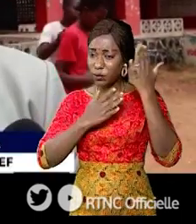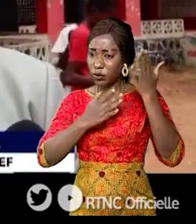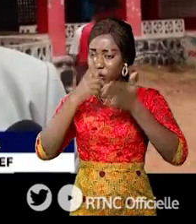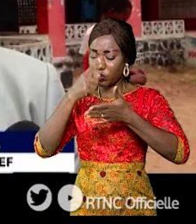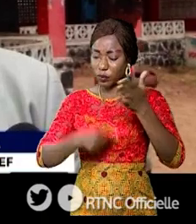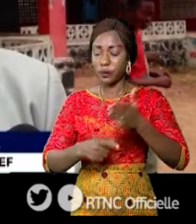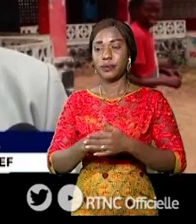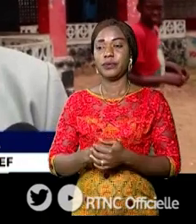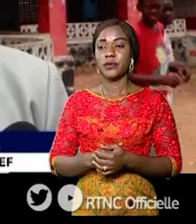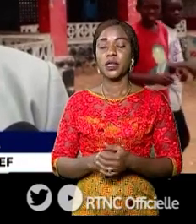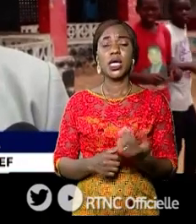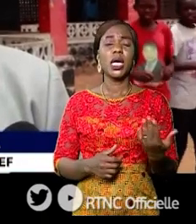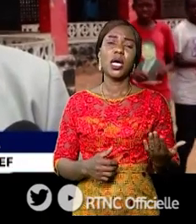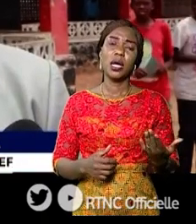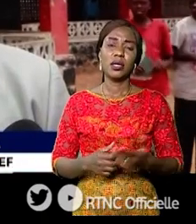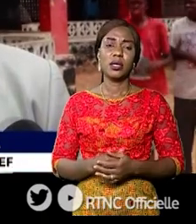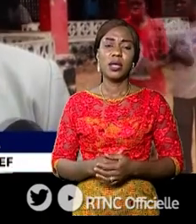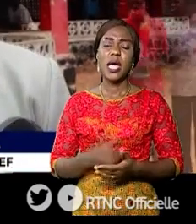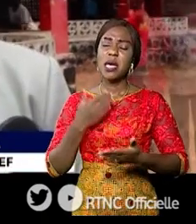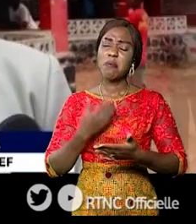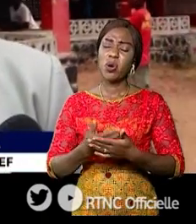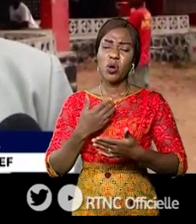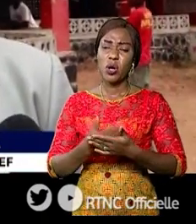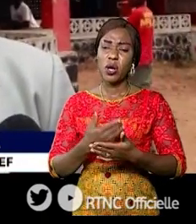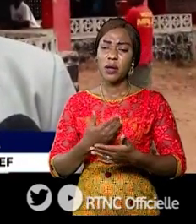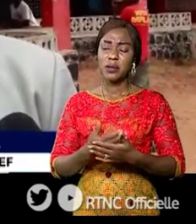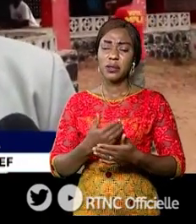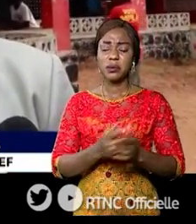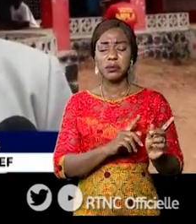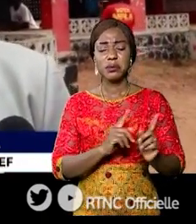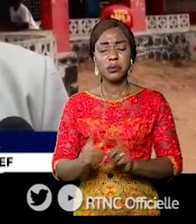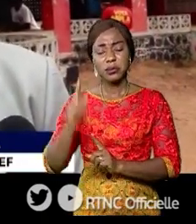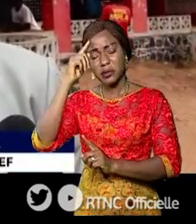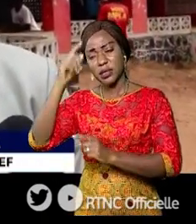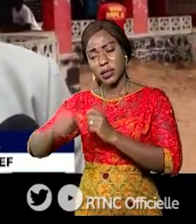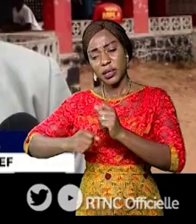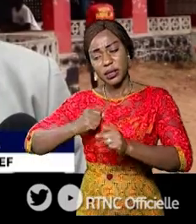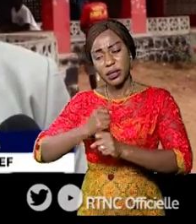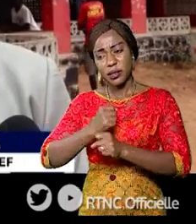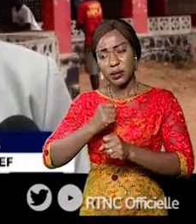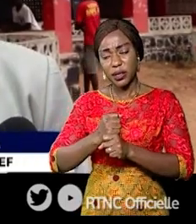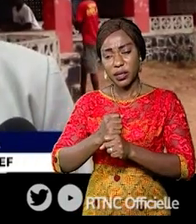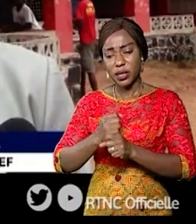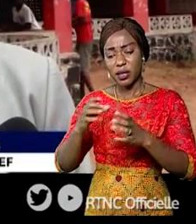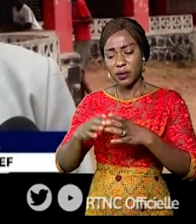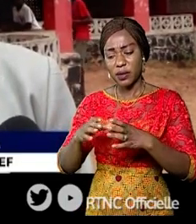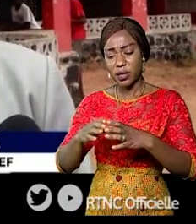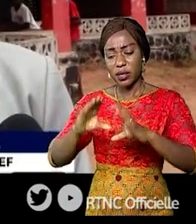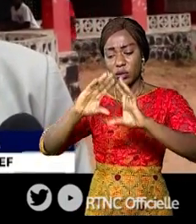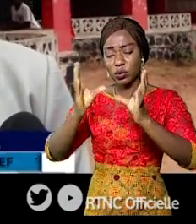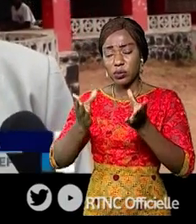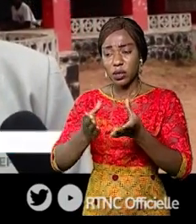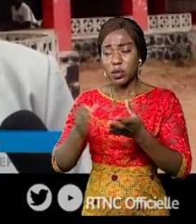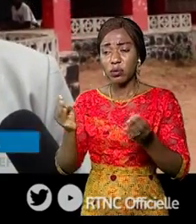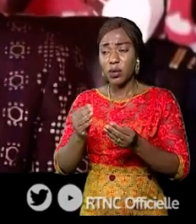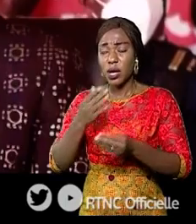urgence de travailler sur la malnutrition dans cette province. Nous essayons de travailler avec les communautés parce que la malnutrition